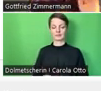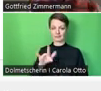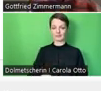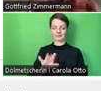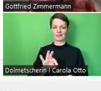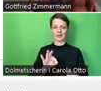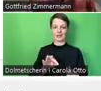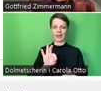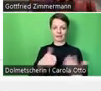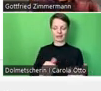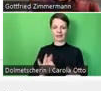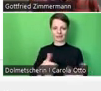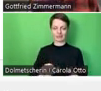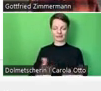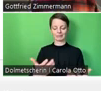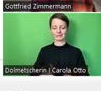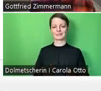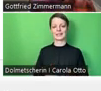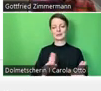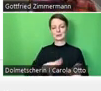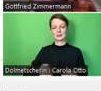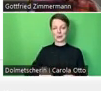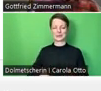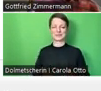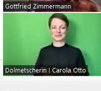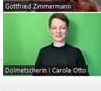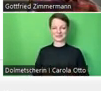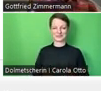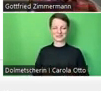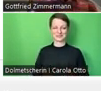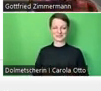barriere. So, jetzt bin ich wieder drin in meinem Dokument.